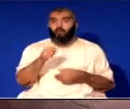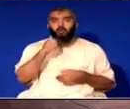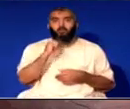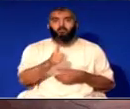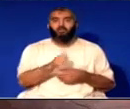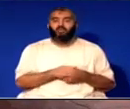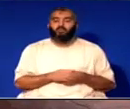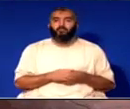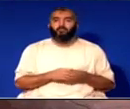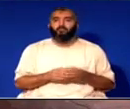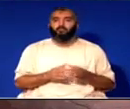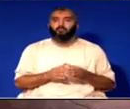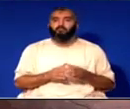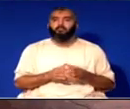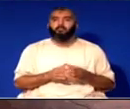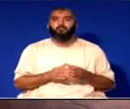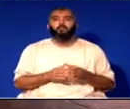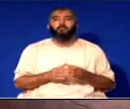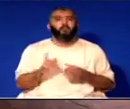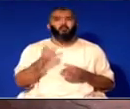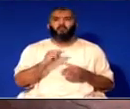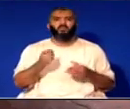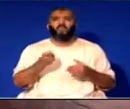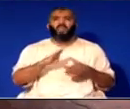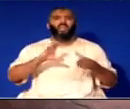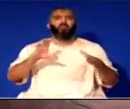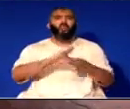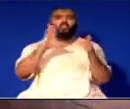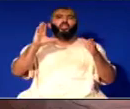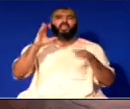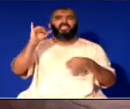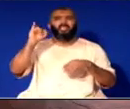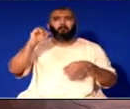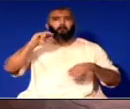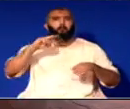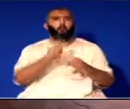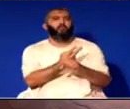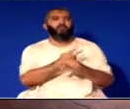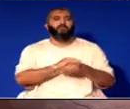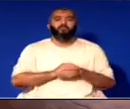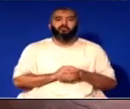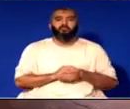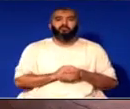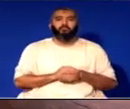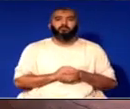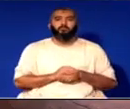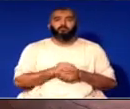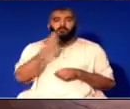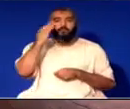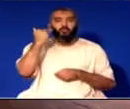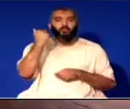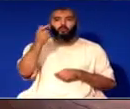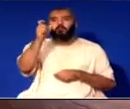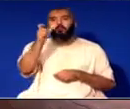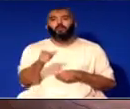نقول من مظاهر الإسلام. إذن ثم مثلا الآن واحد مثلا مريض مثلا، وشخص آخر